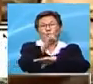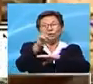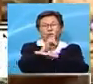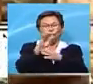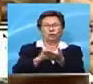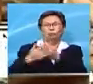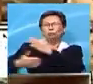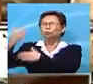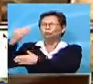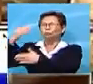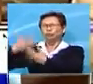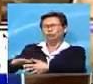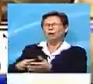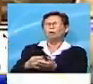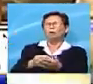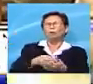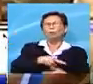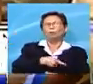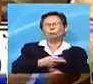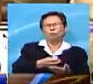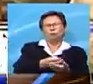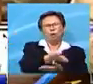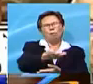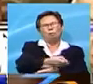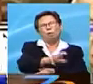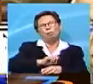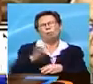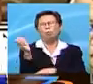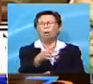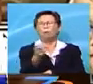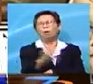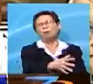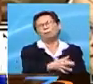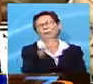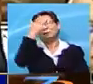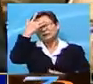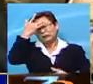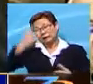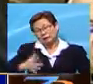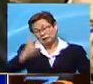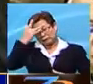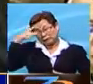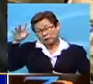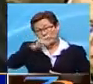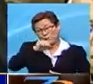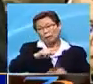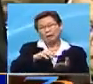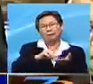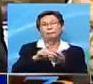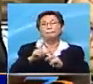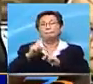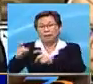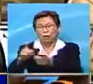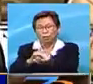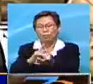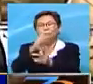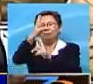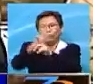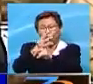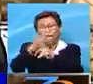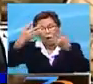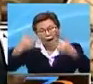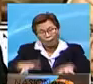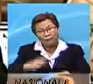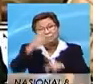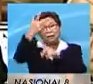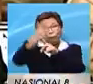memang sebelum ini memang berlaku pembaziran tuan-tuan. Contohnya, pesakit yang kronik diberi ubat sampai 6 bulan. 6 bulan, lepas 6 bulan,